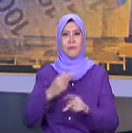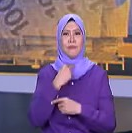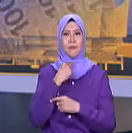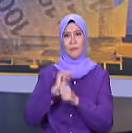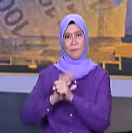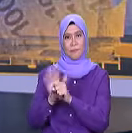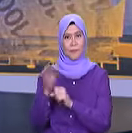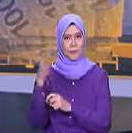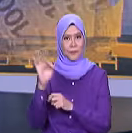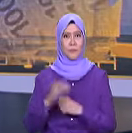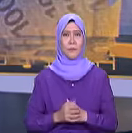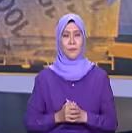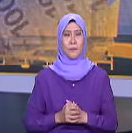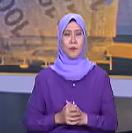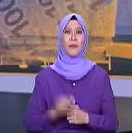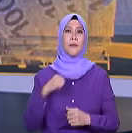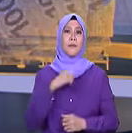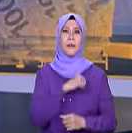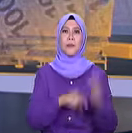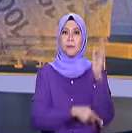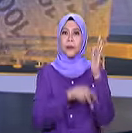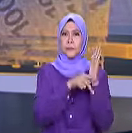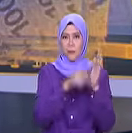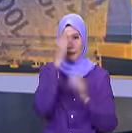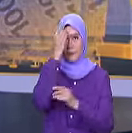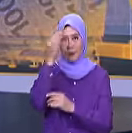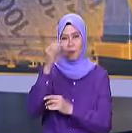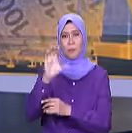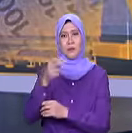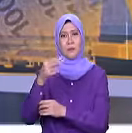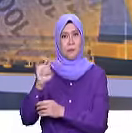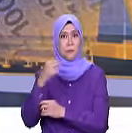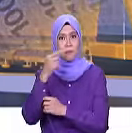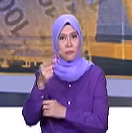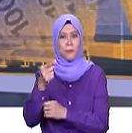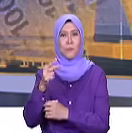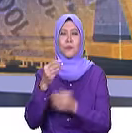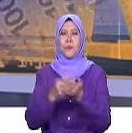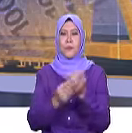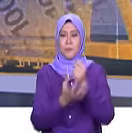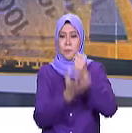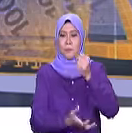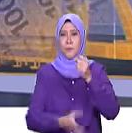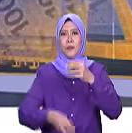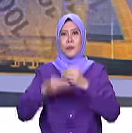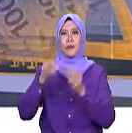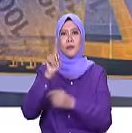pandemik COVID-19. Ahli Parlimennya Datuk Cik Abdullah Maknawi berkata ia melibatkan peruntukan tambahan